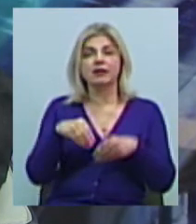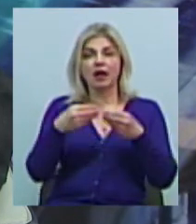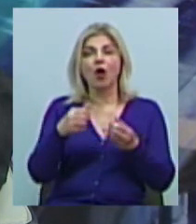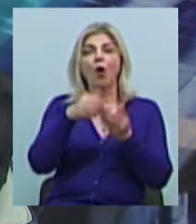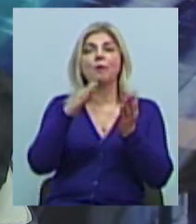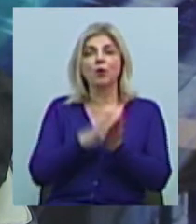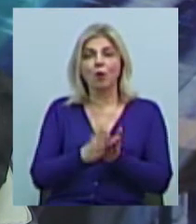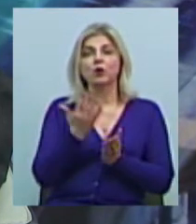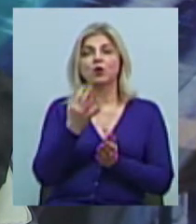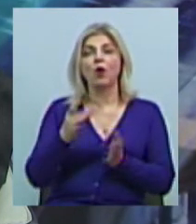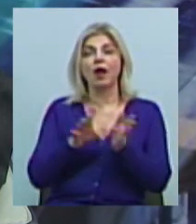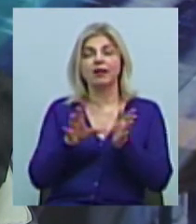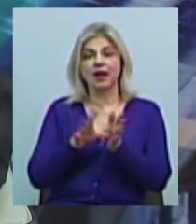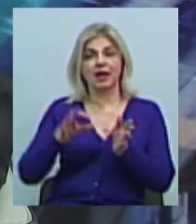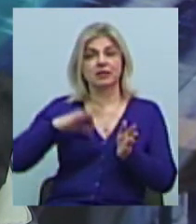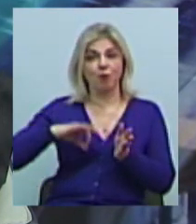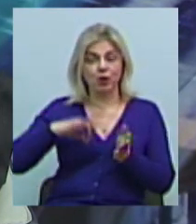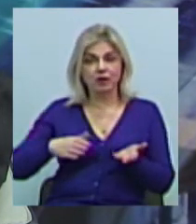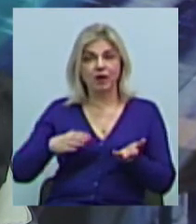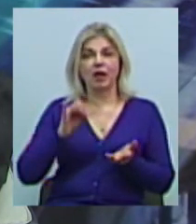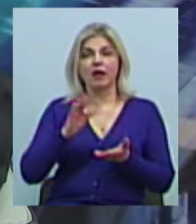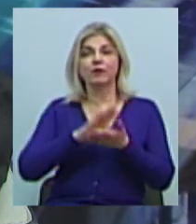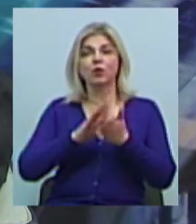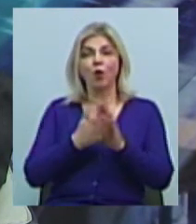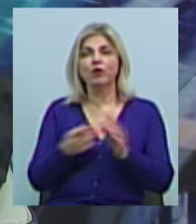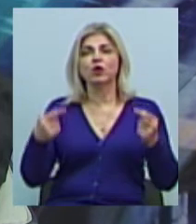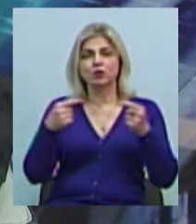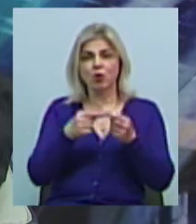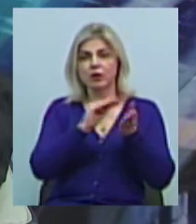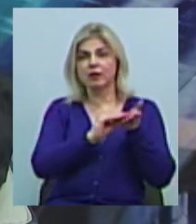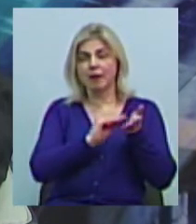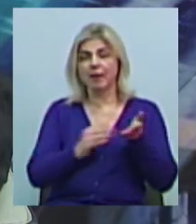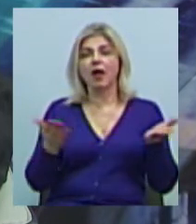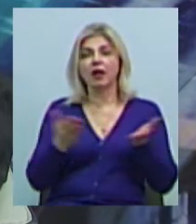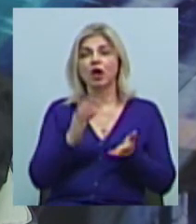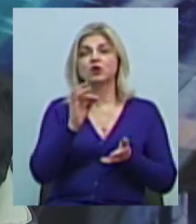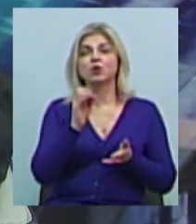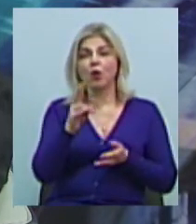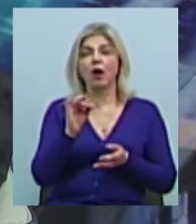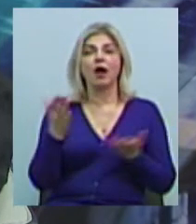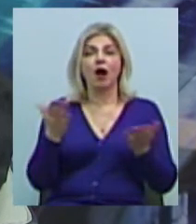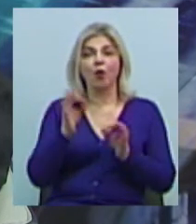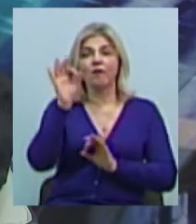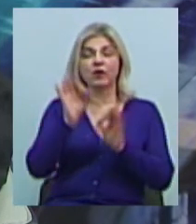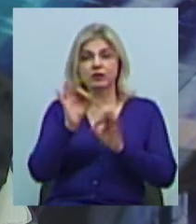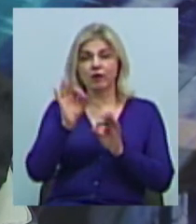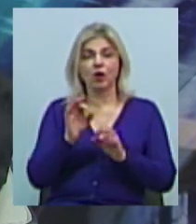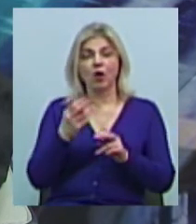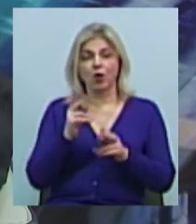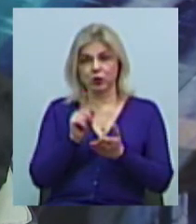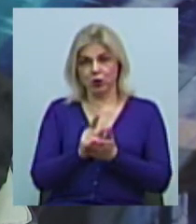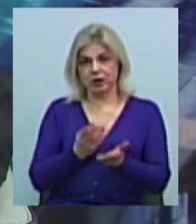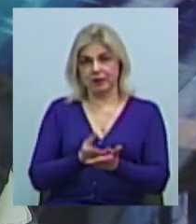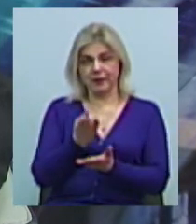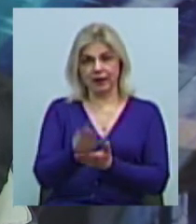буде споживати. В договорі чітко зазначено, в який термін і в яких відсотках від цього заявленого обсягу він повинен